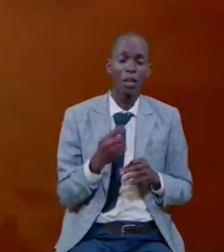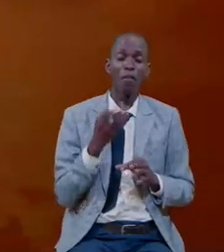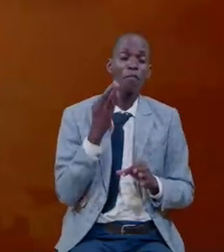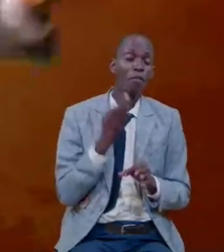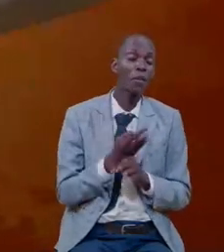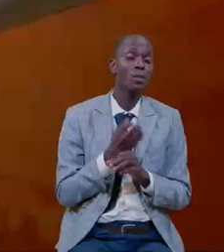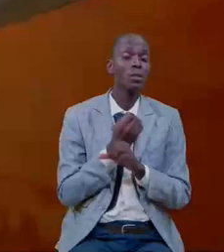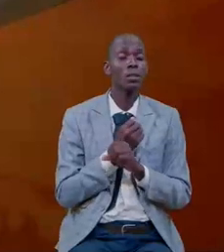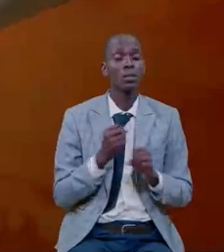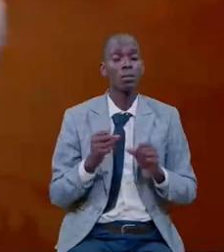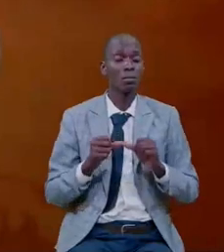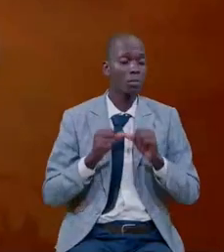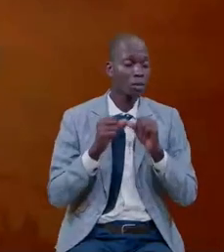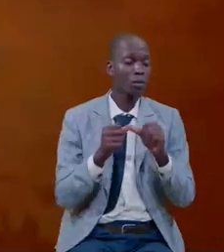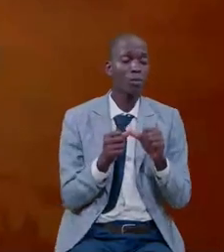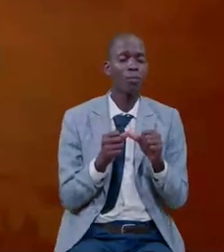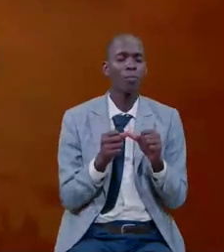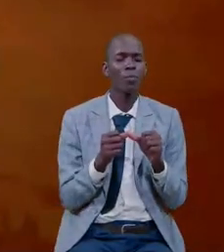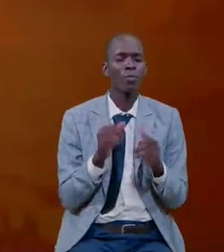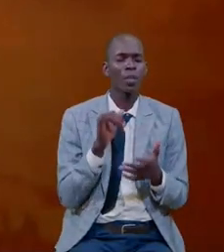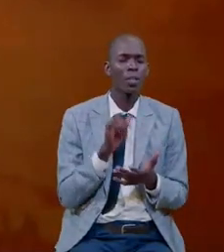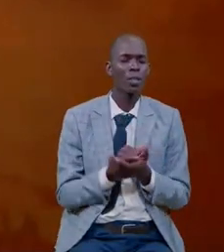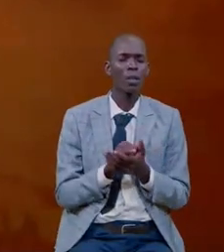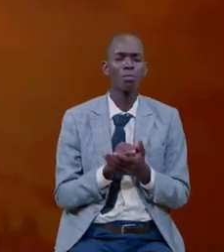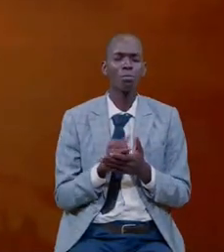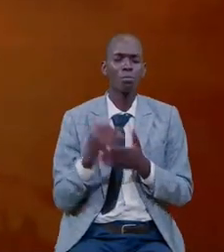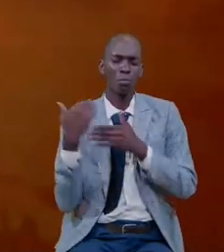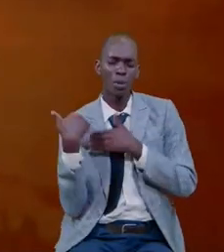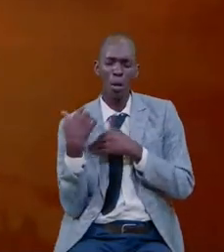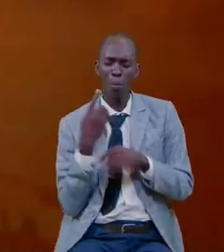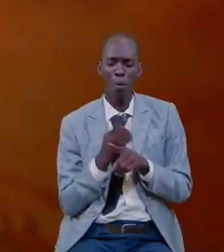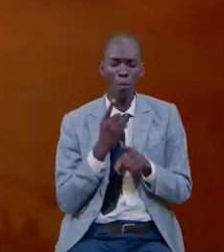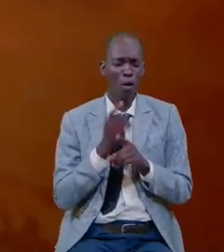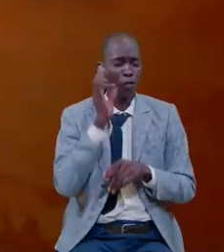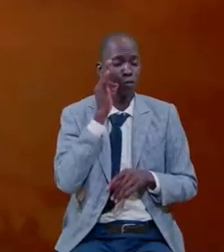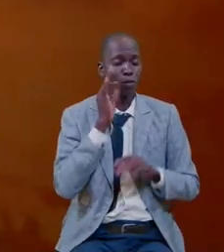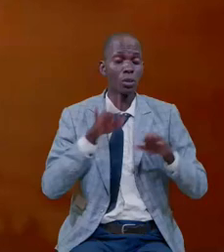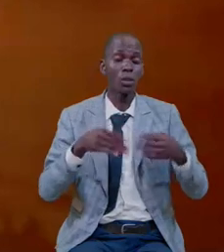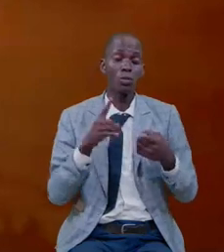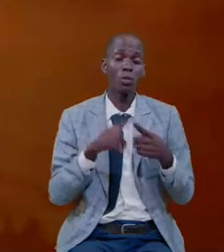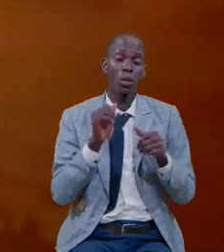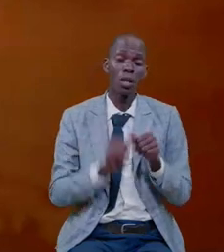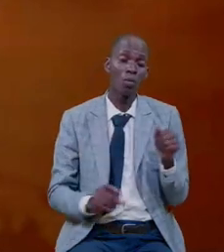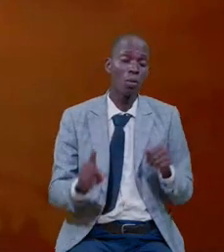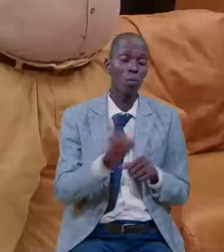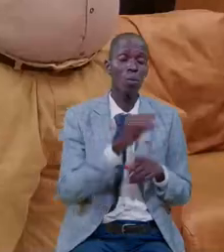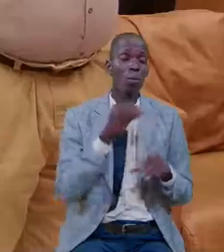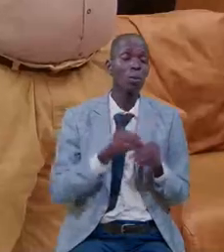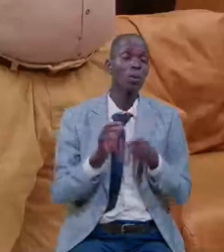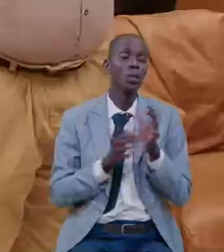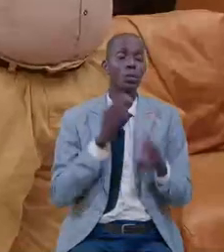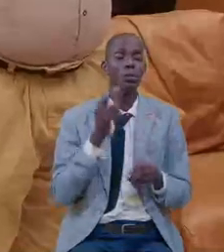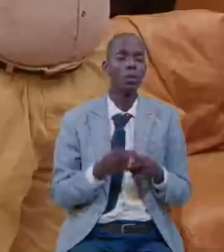foi ferme qui porte du fruit approprié, accorde à chacun de nous au nom